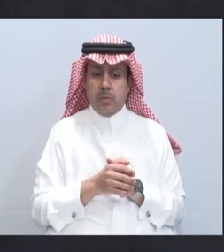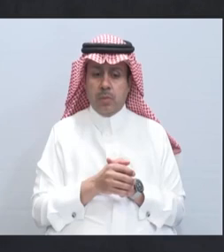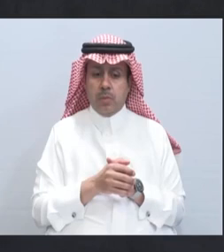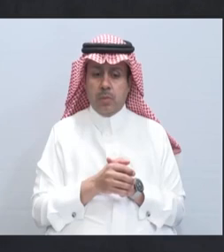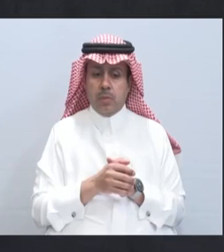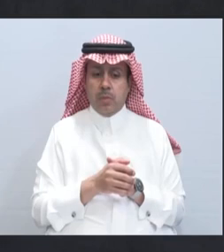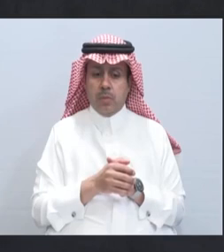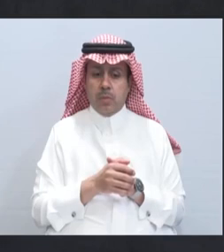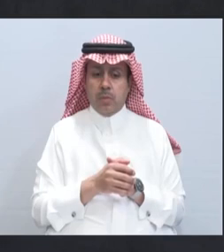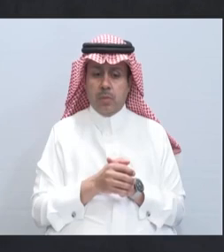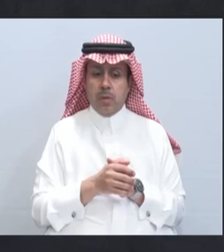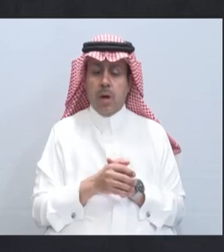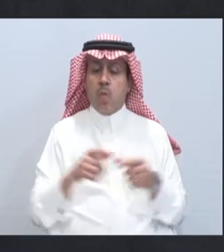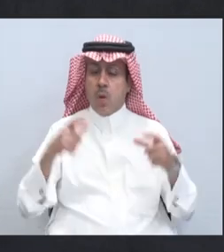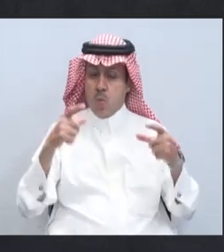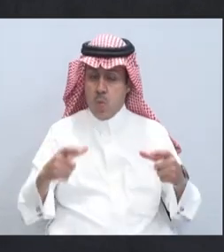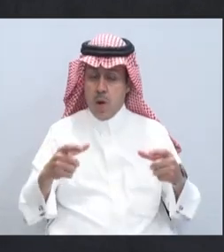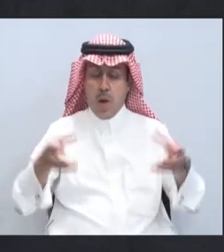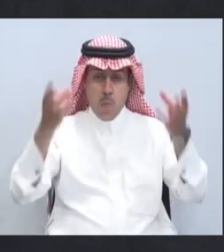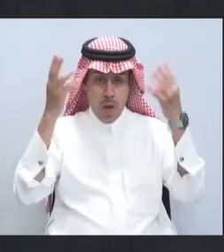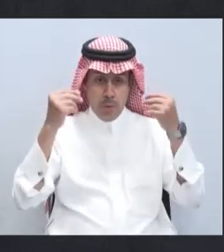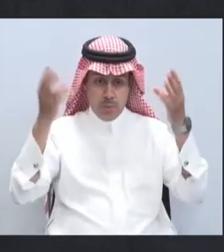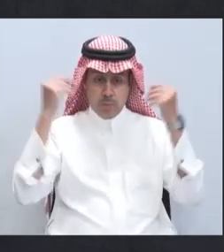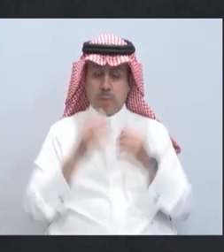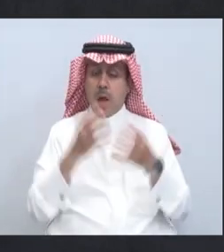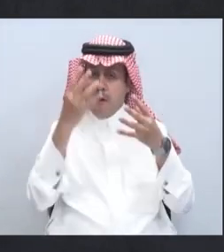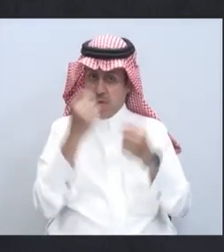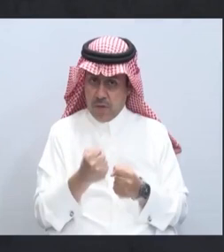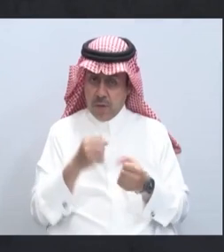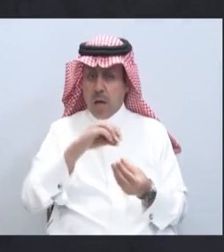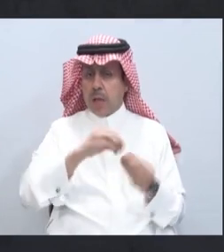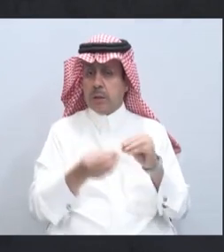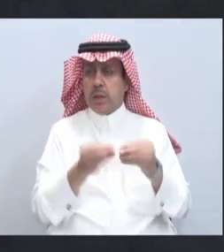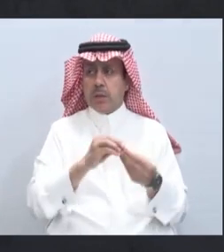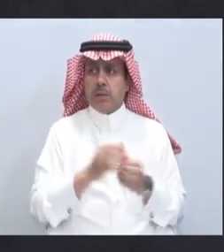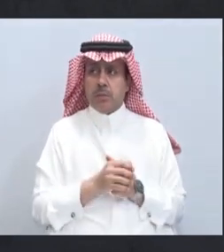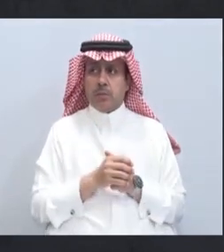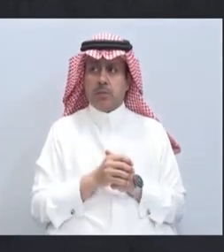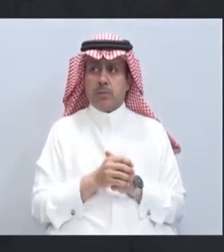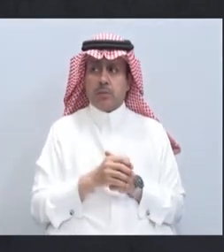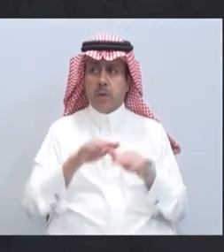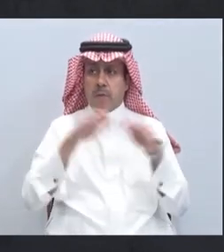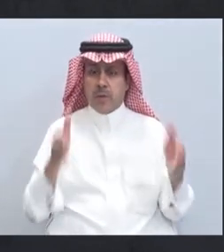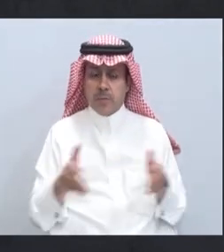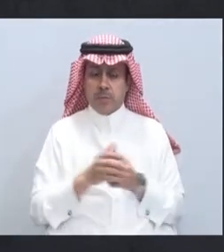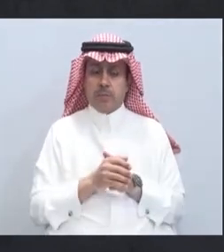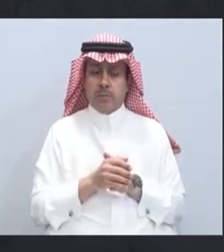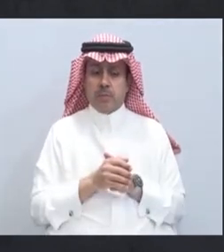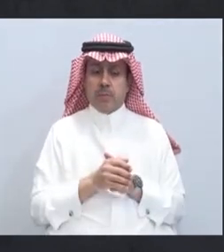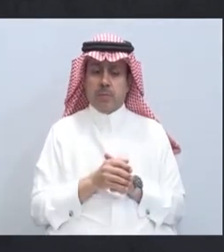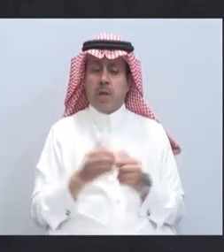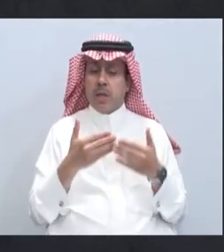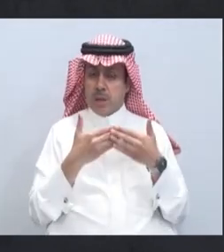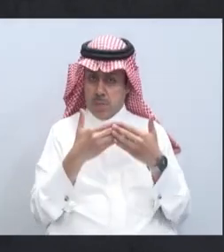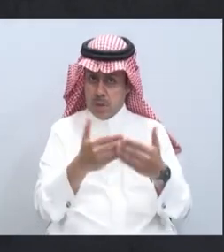وعاء او اي اوعيه او اي معلومات اقوم بحفظها في هذه الاجهزه او الاستعانه